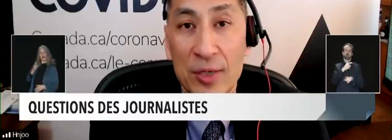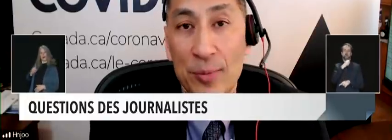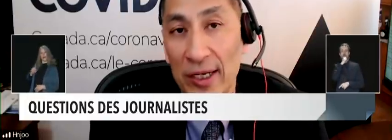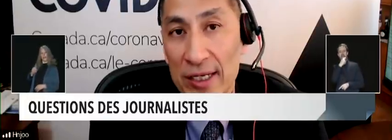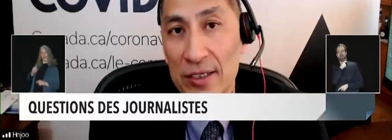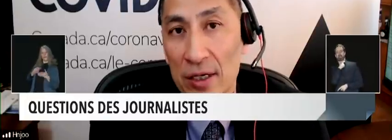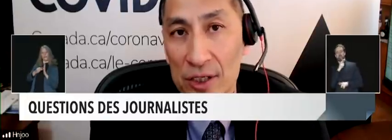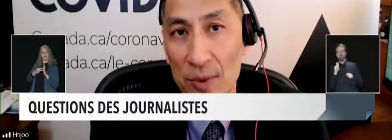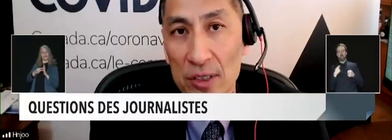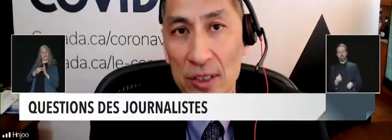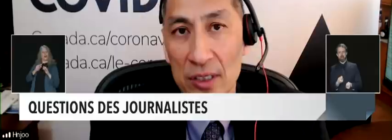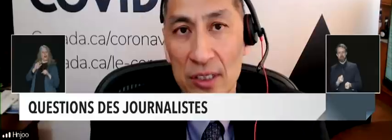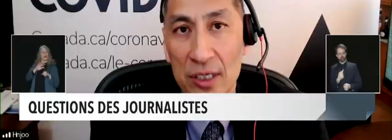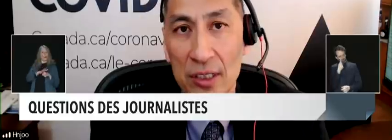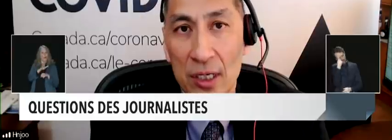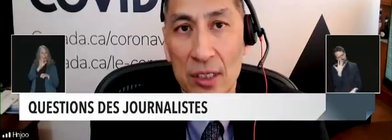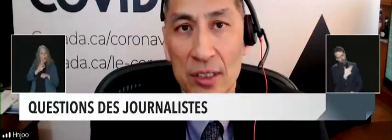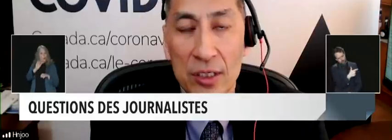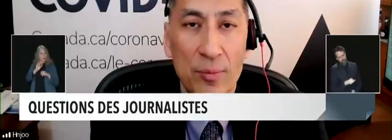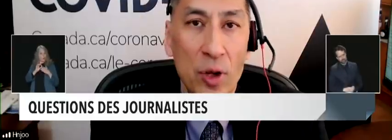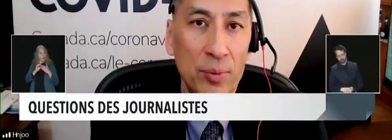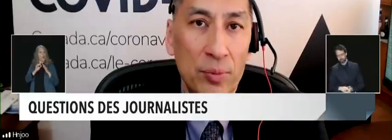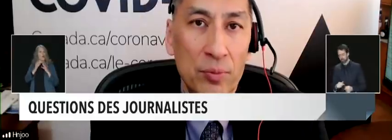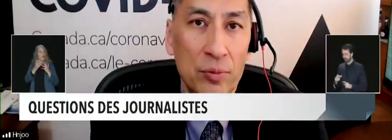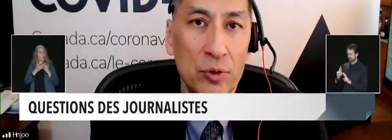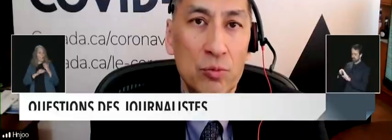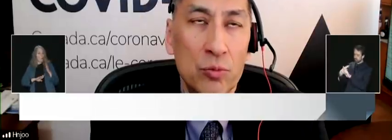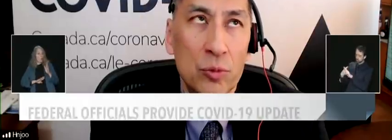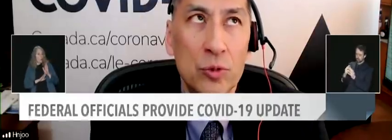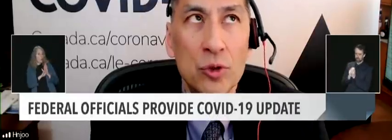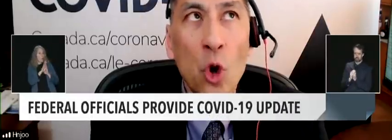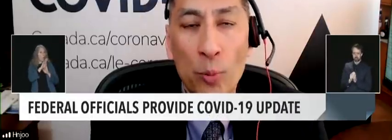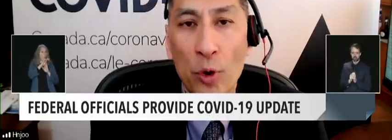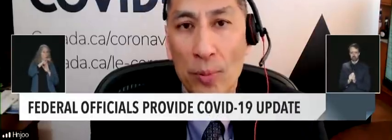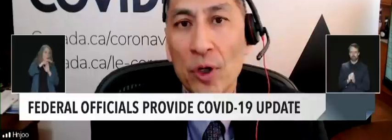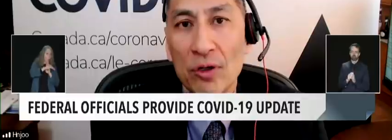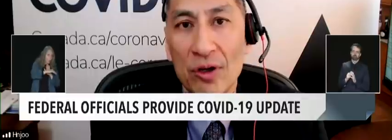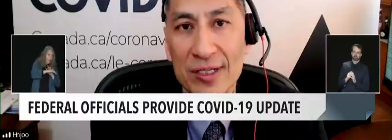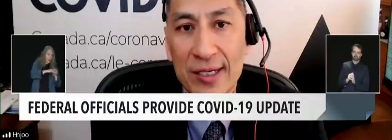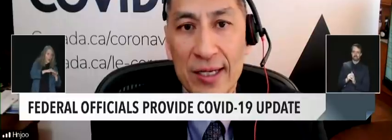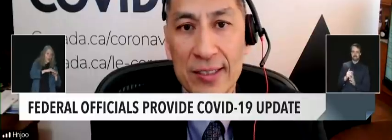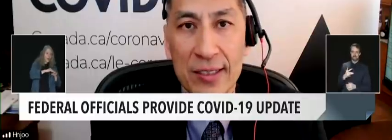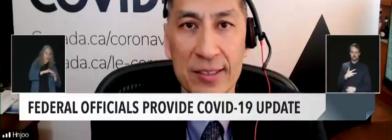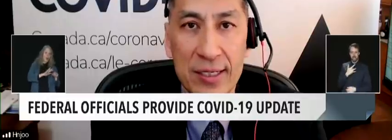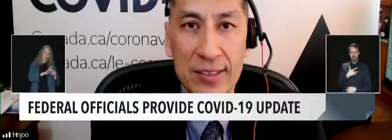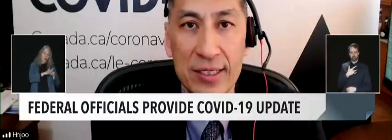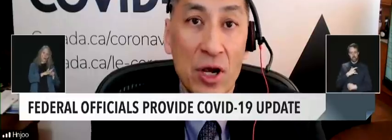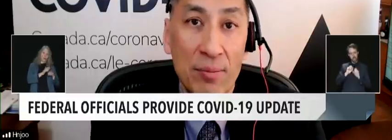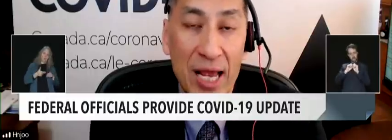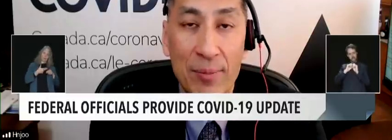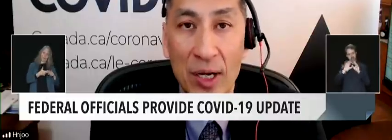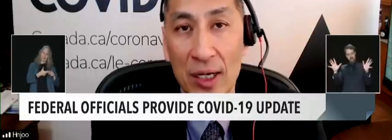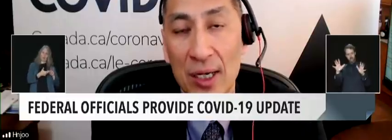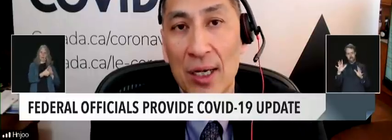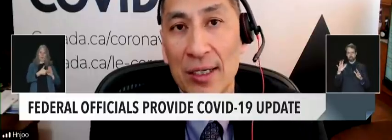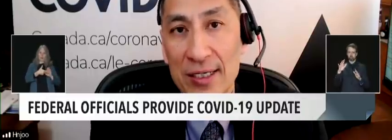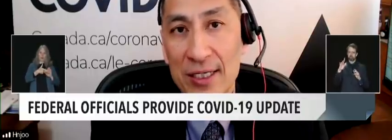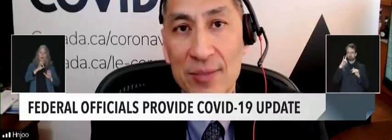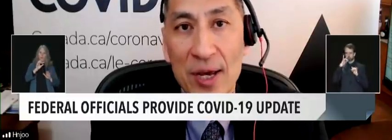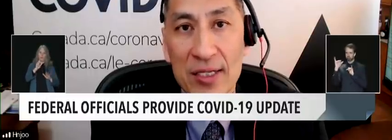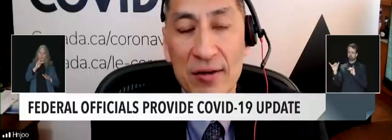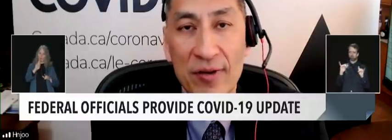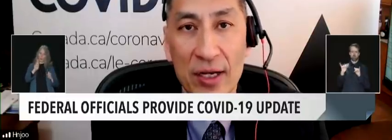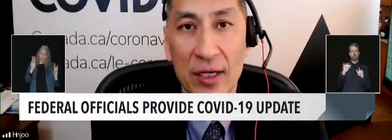Merci pour la question. Je pense que c'est un peu tôt pour prononcer est-ce que c'est semblable à